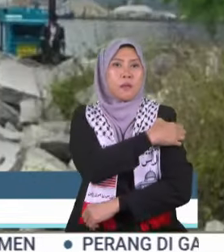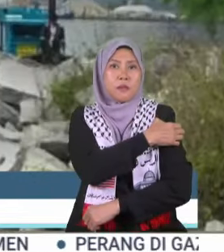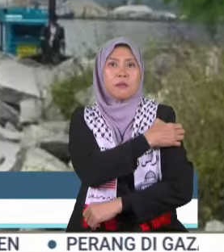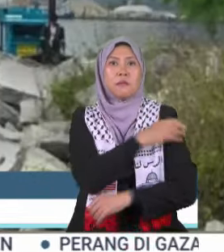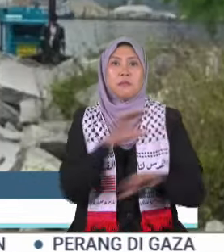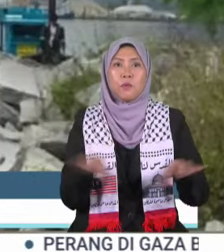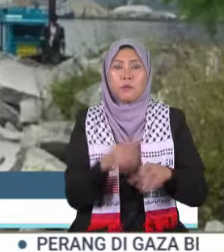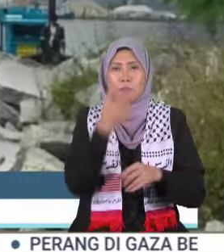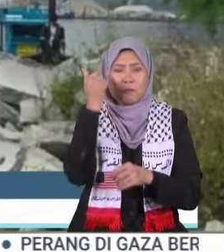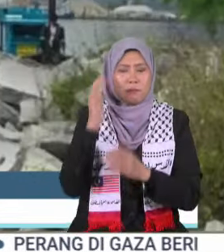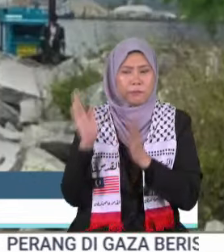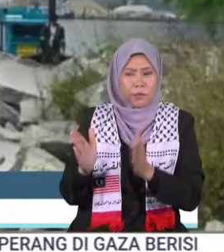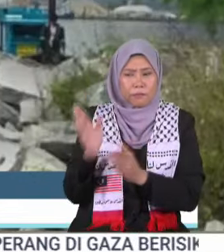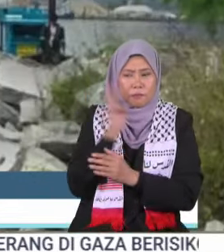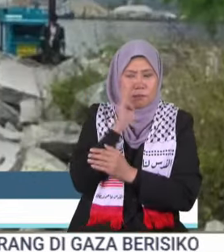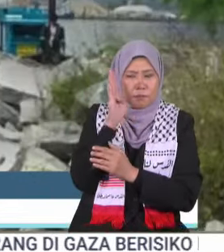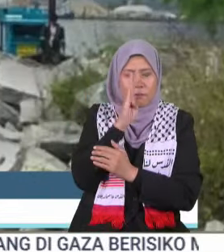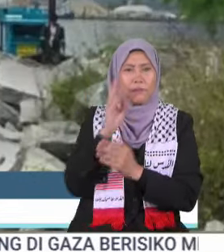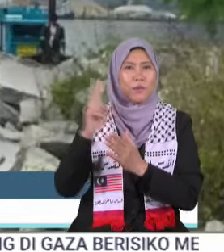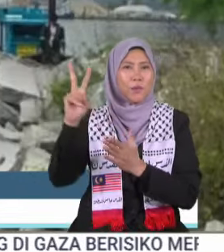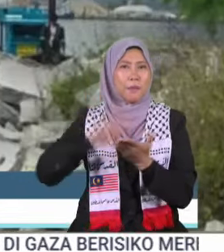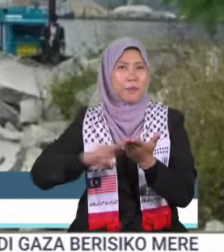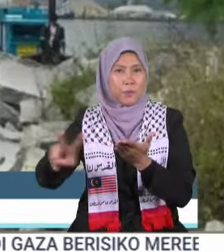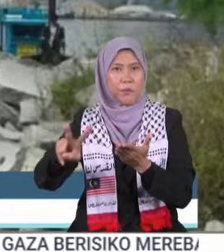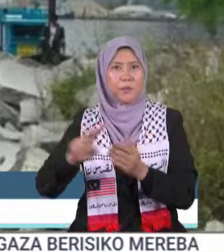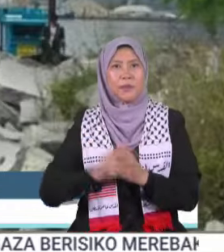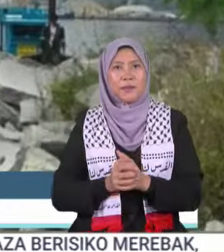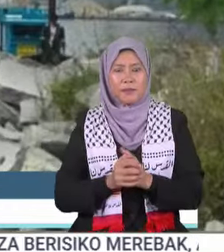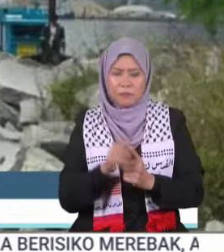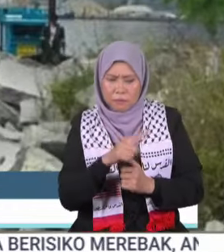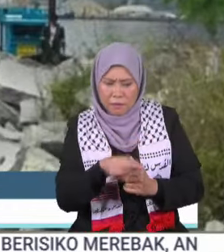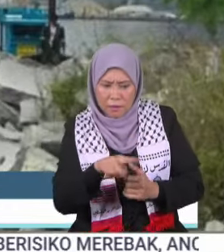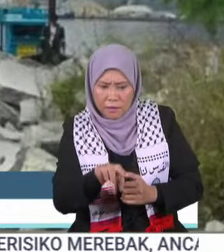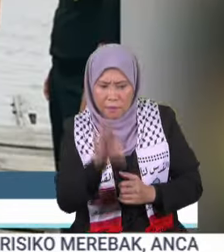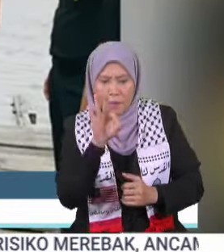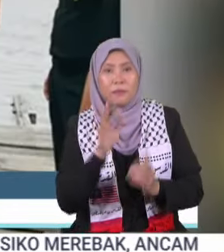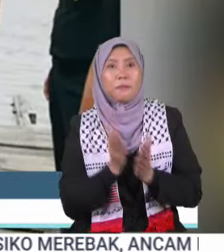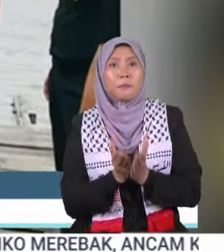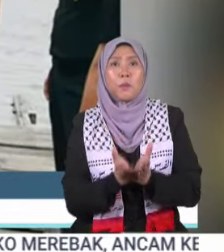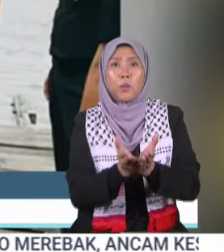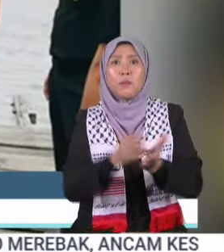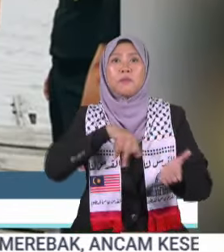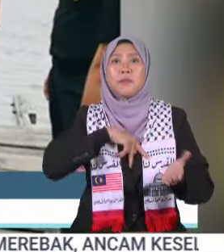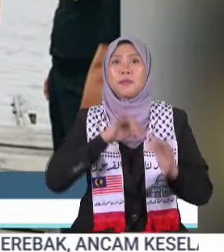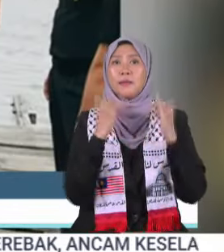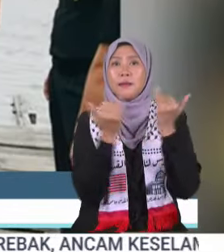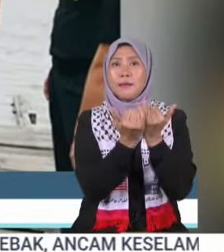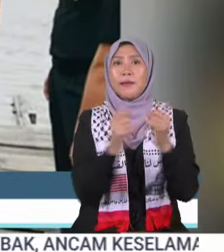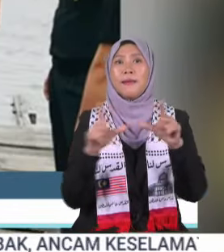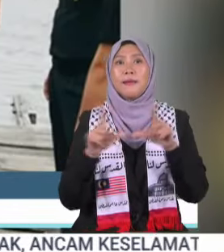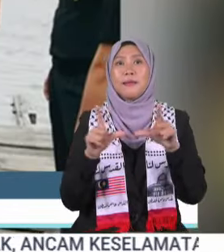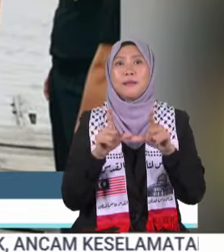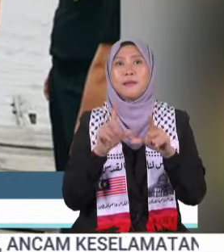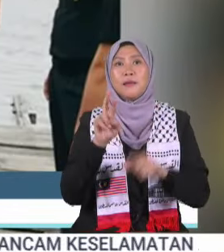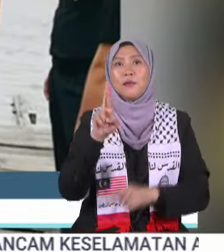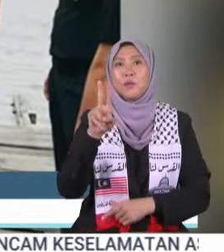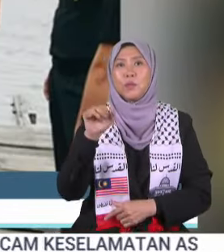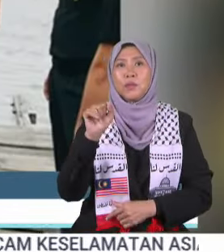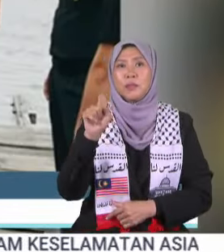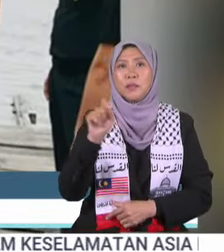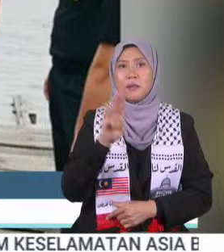dilaksana hasil risikan selama du Minggu makan mendapati bot terlibat milik sebuah Syarikat pemegang lesen runcit